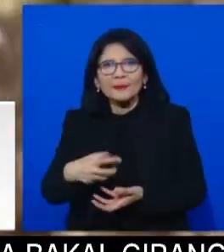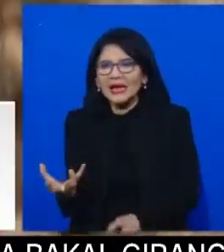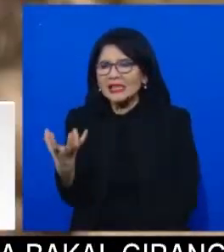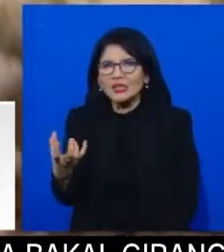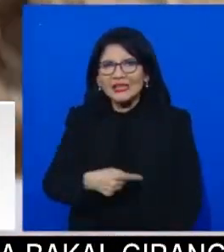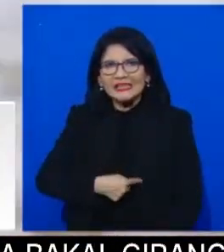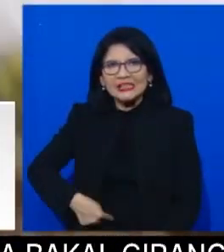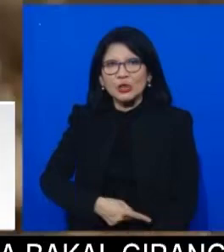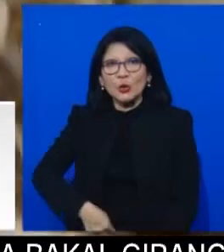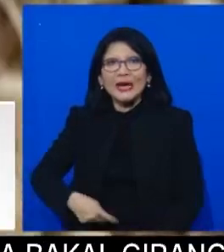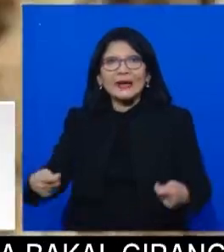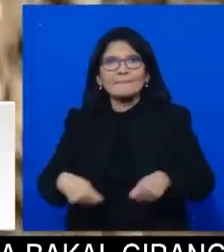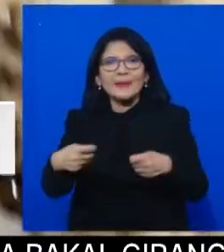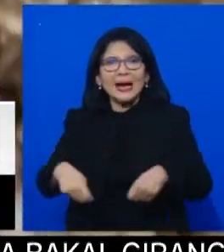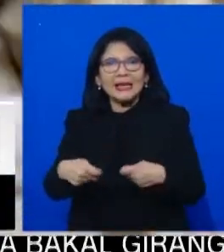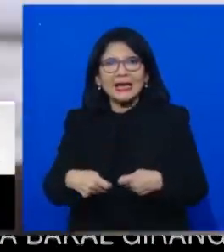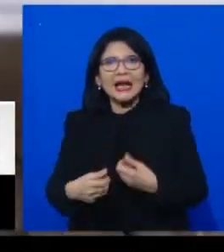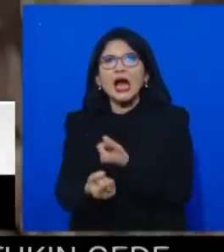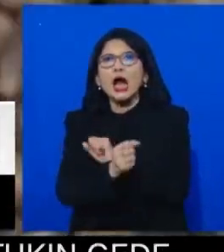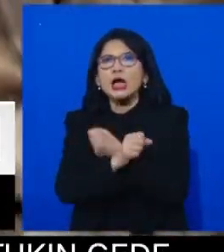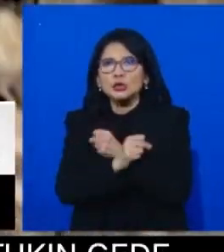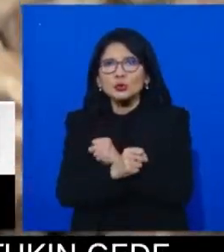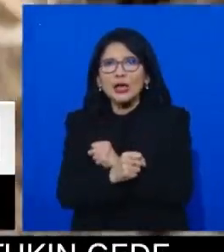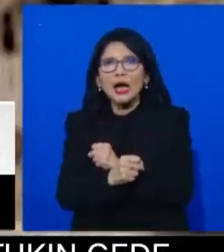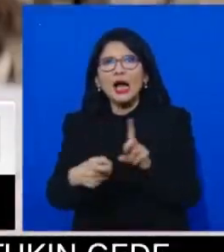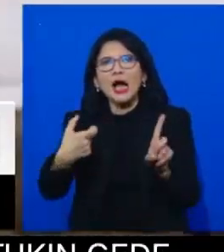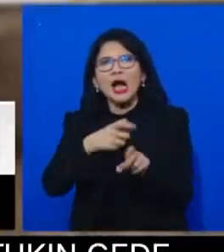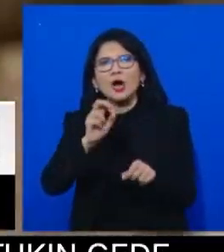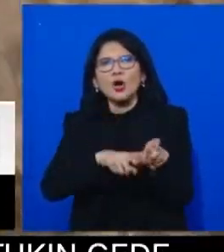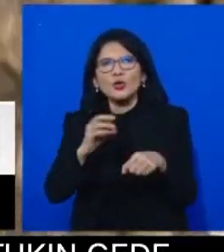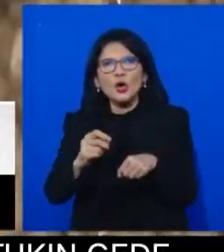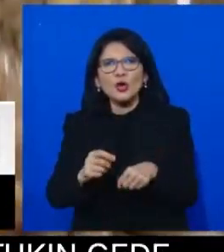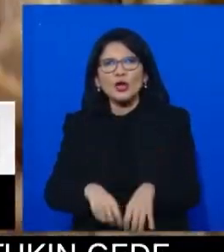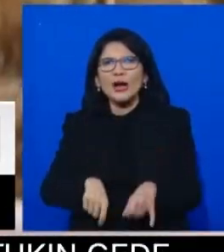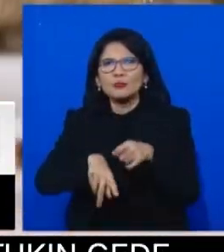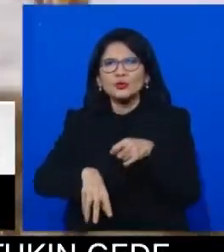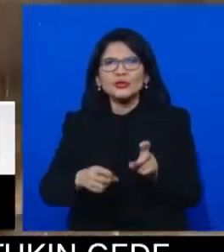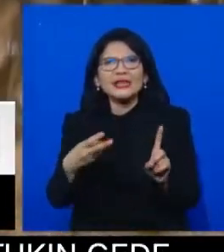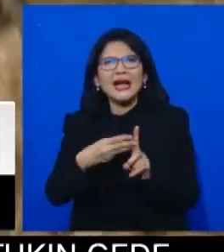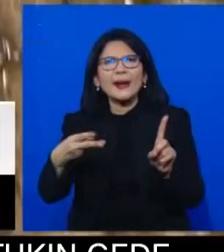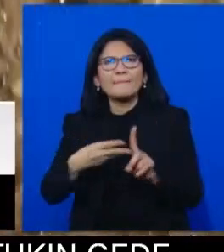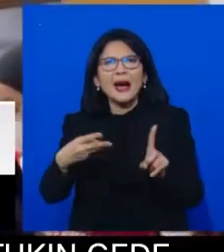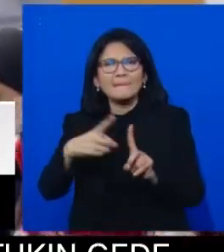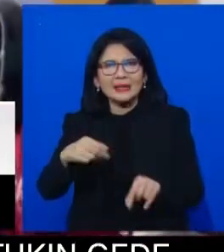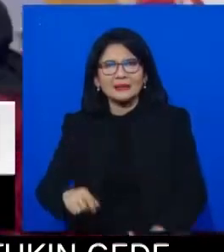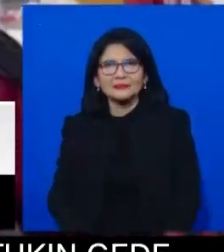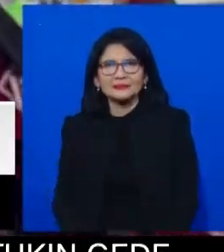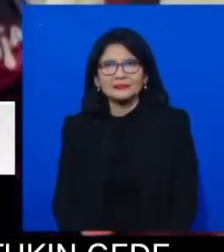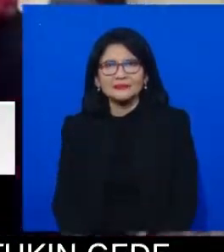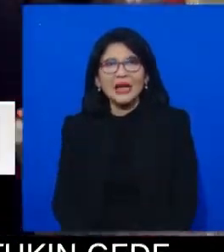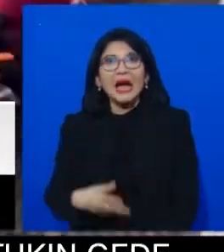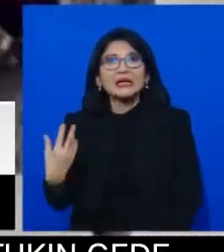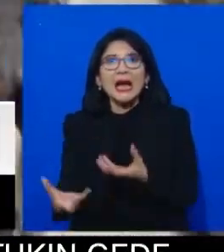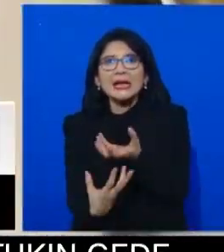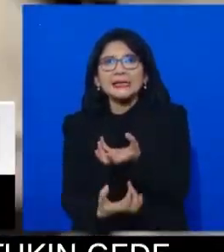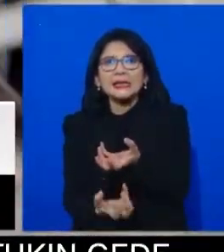jeroan yang diosek. Mulai dari tulang rawan, koyor, buntut kulit, hingga babat. Osengan jeroan yang sudah direbus